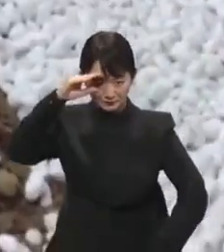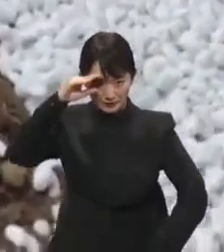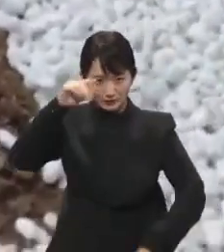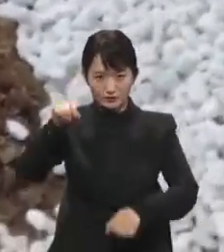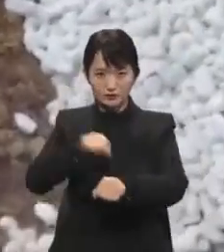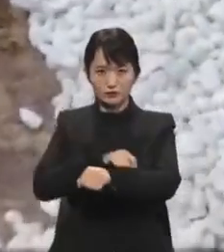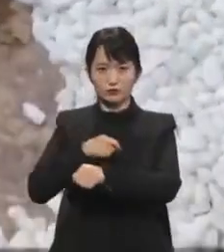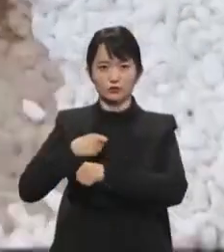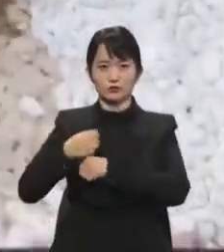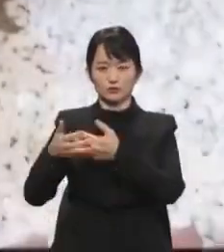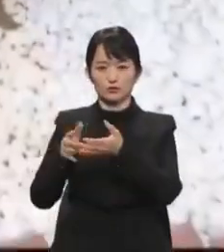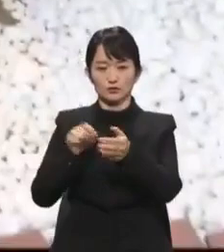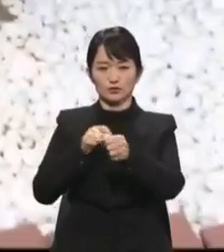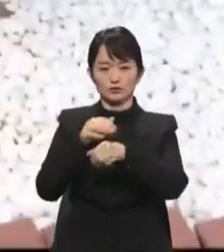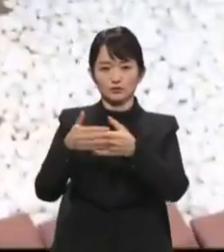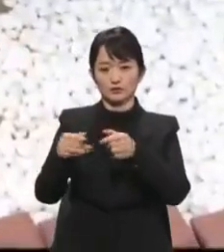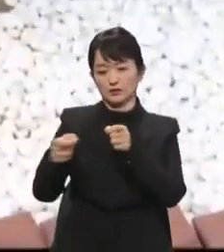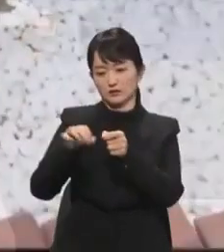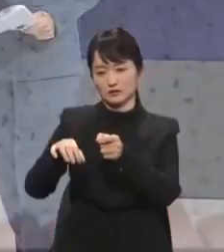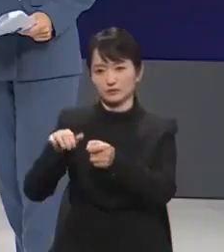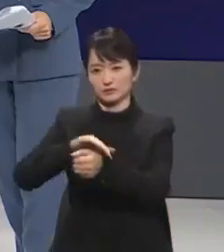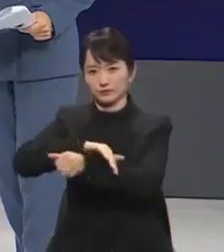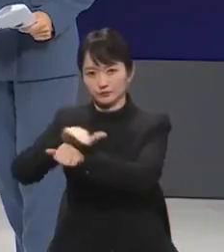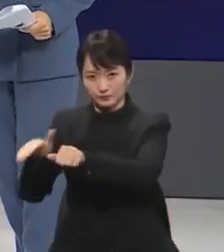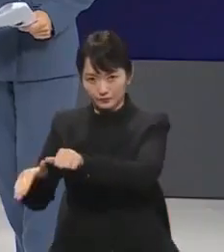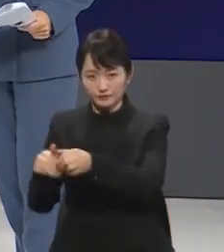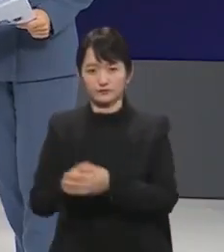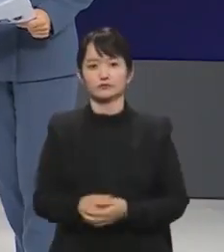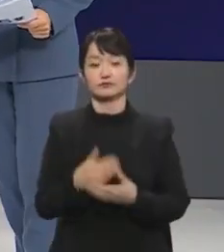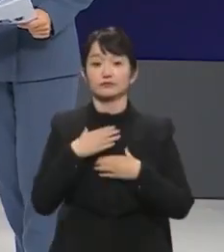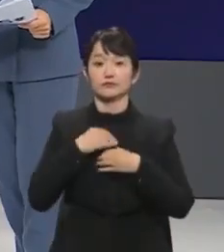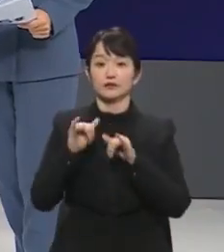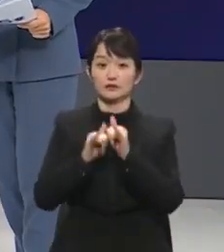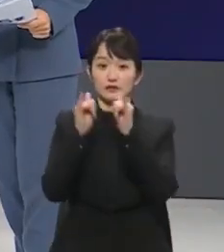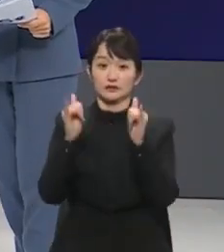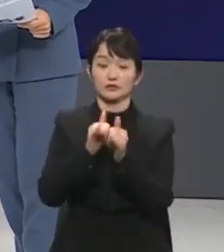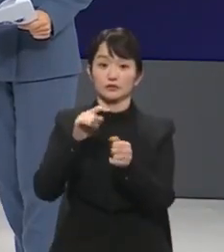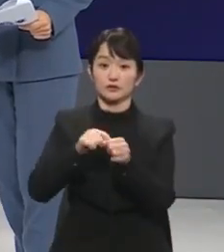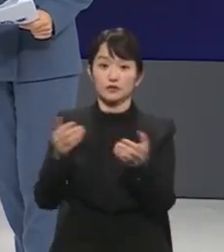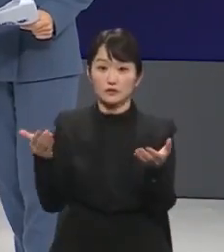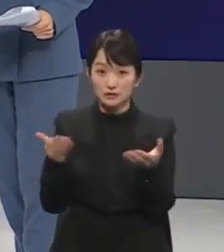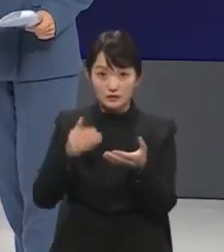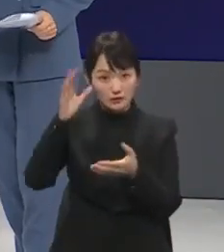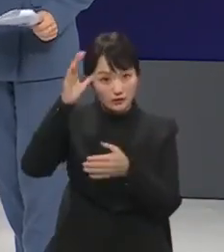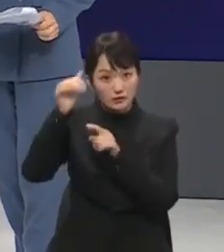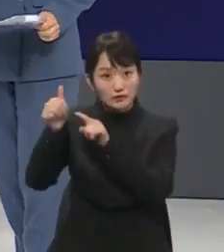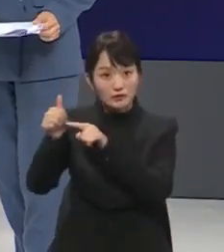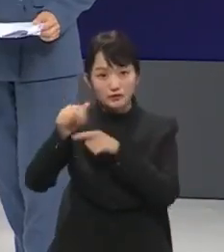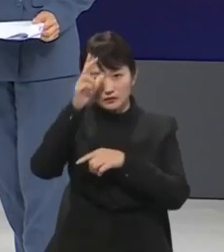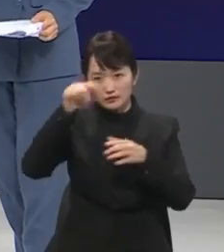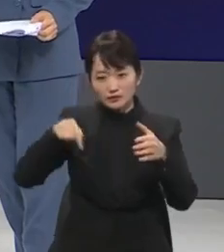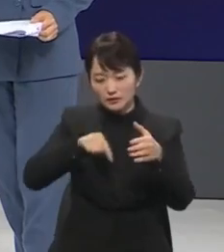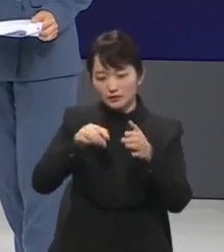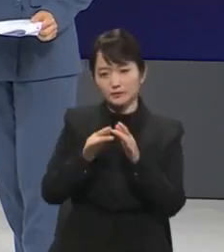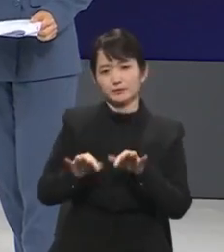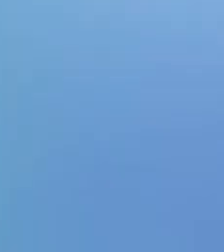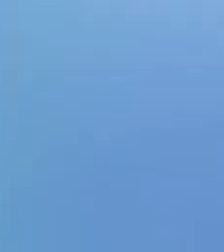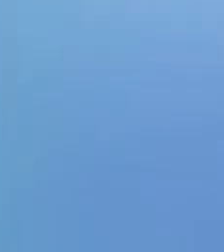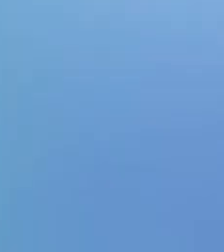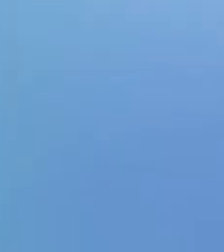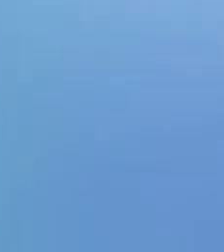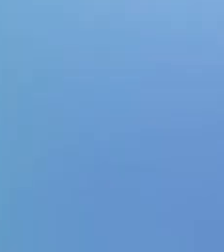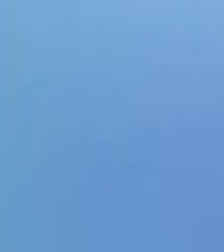앞에 묻혔습니다. 안전한 사회를 위해 일해준 럭키에게 경찰 내부망에서도 추모글이 이어졌습니다.